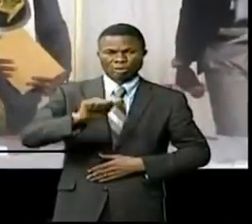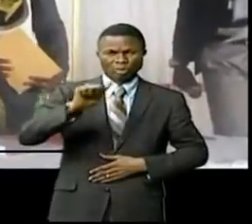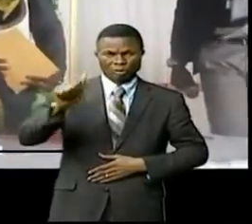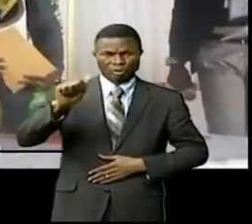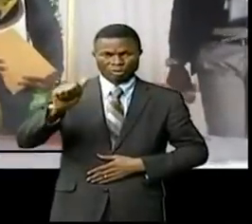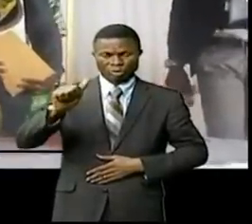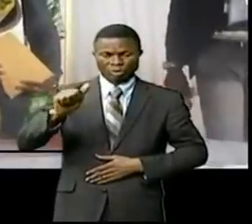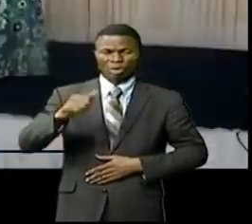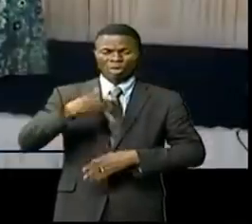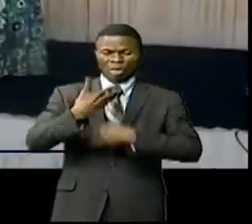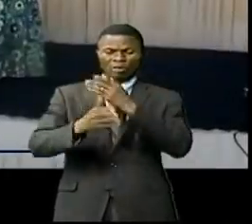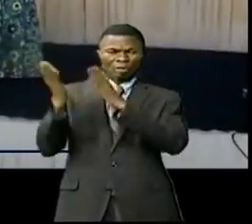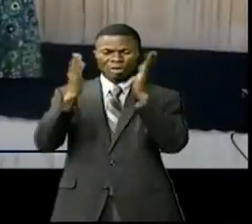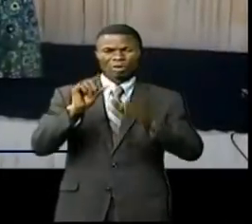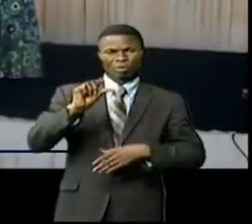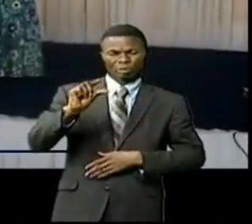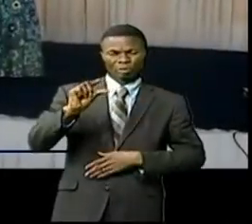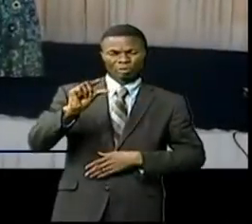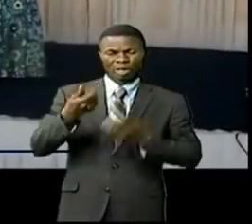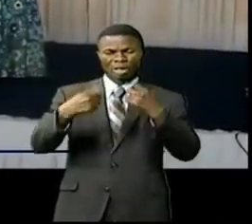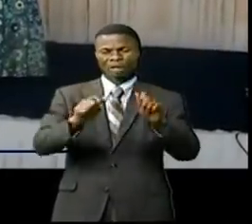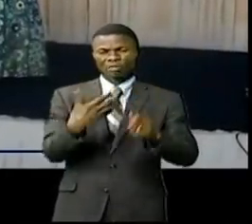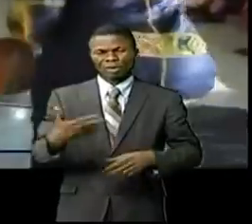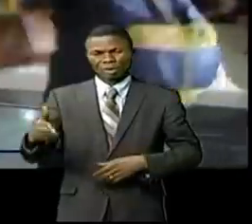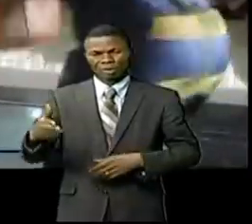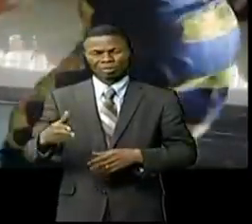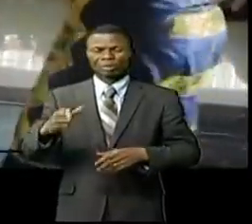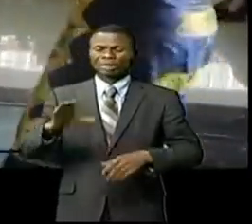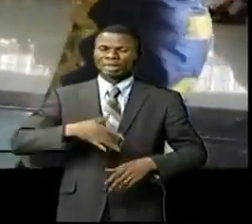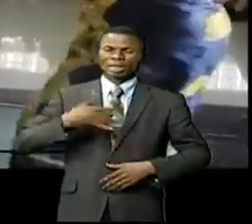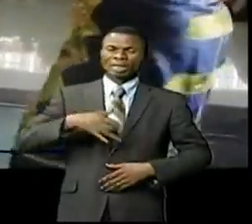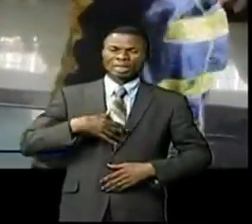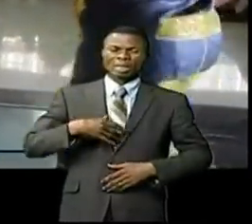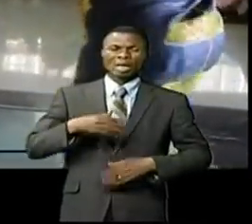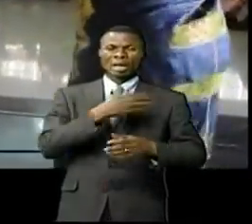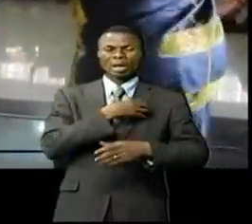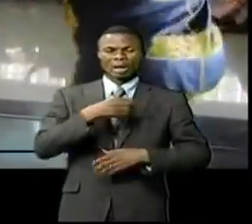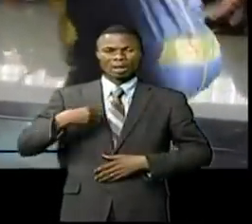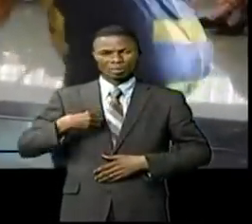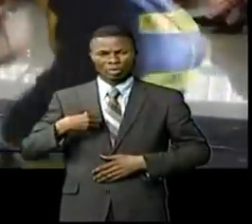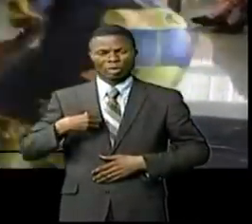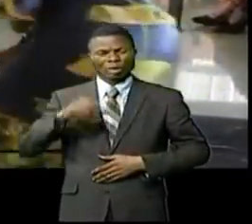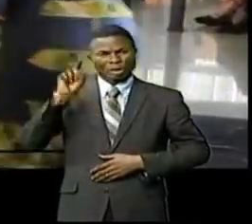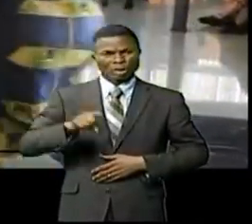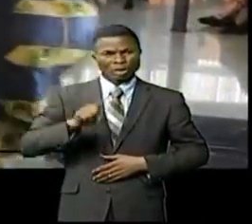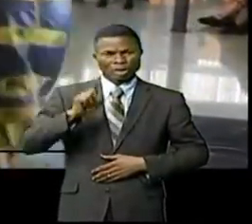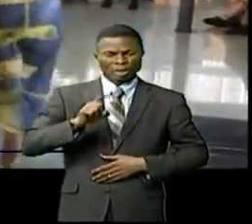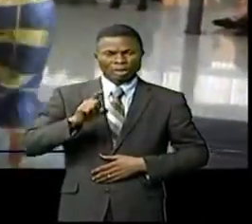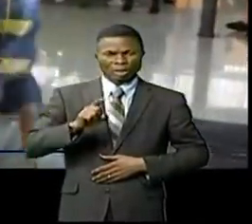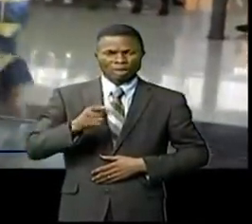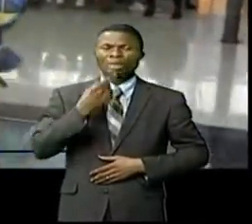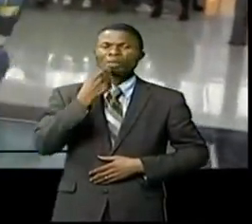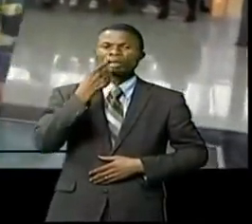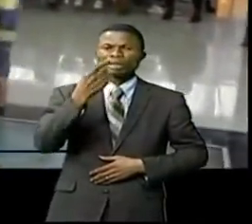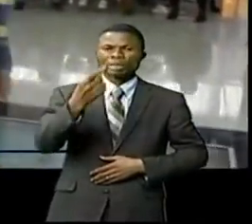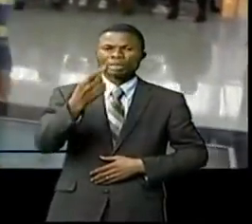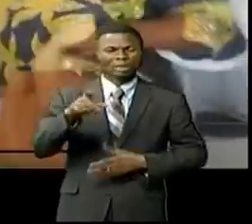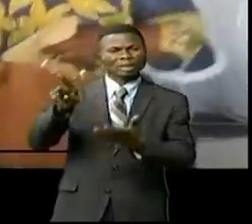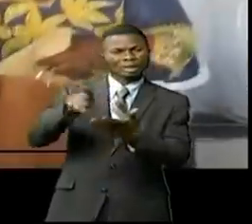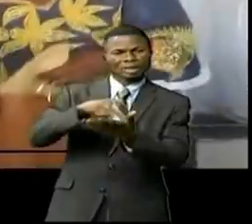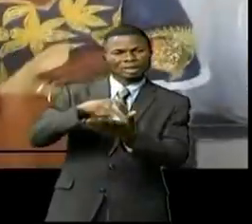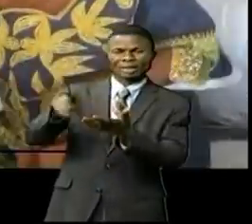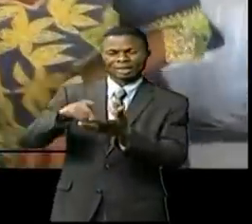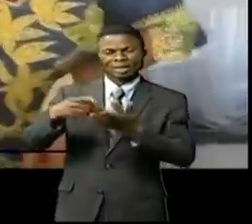de petits commerces. Difficile de contenir leurs émotions, les bénéficiaires étaient obligés d'esquisser quelques pas de danse. C'est le